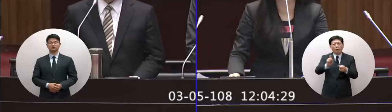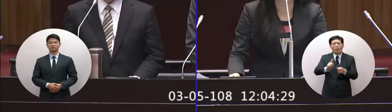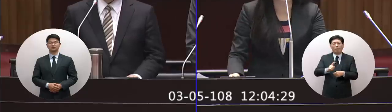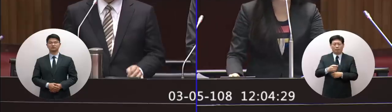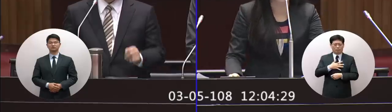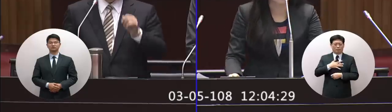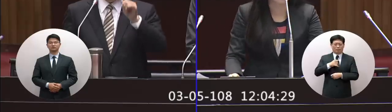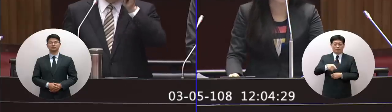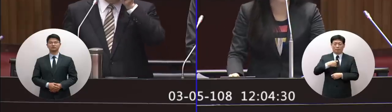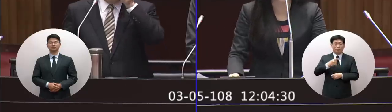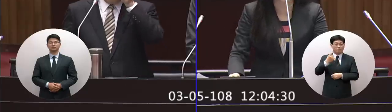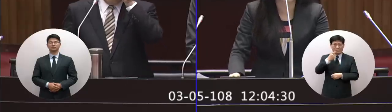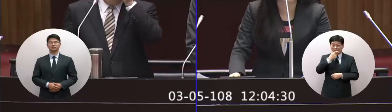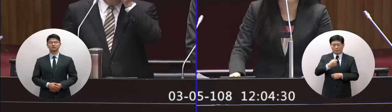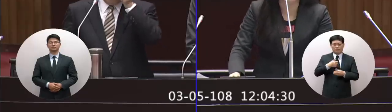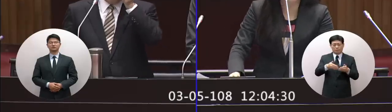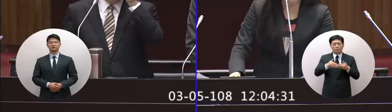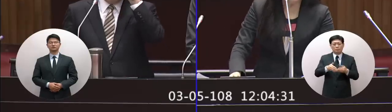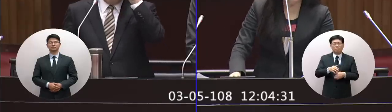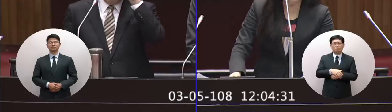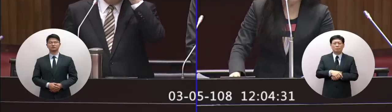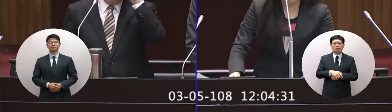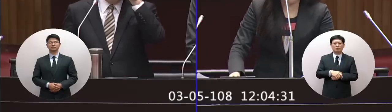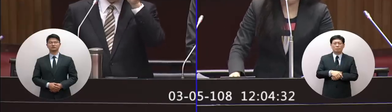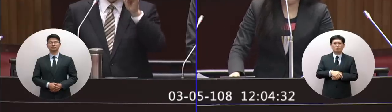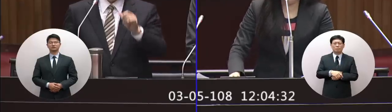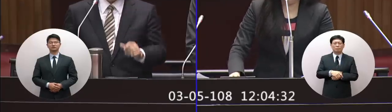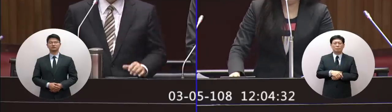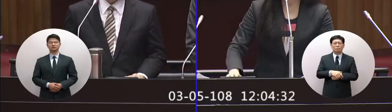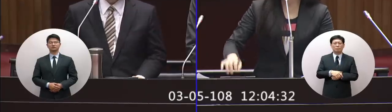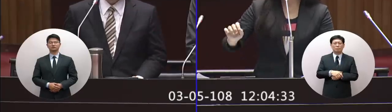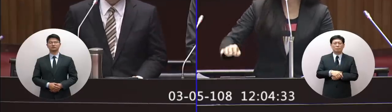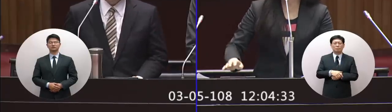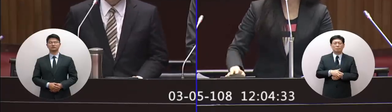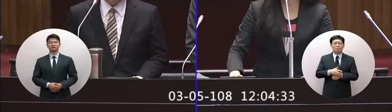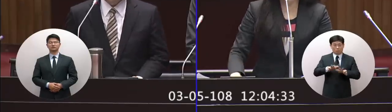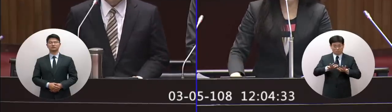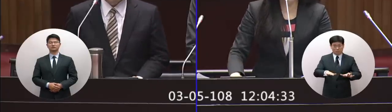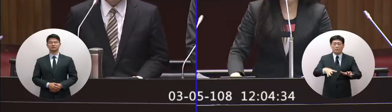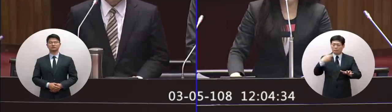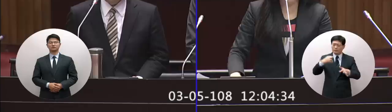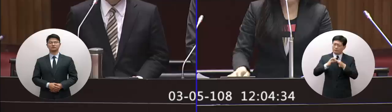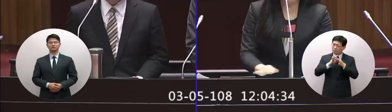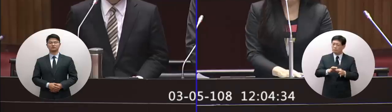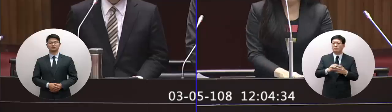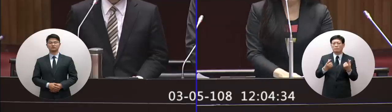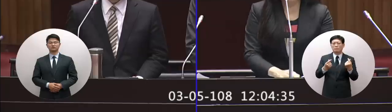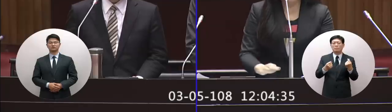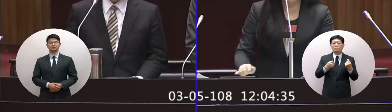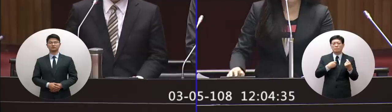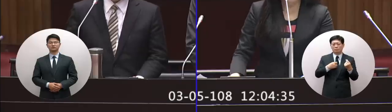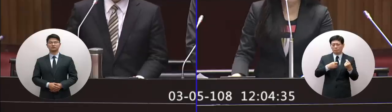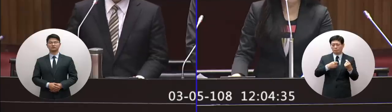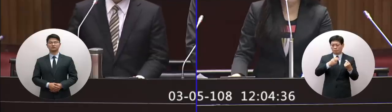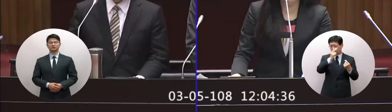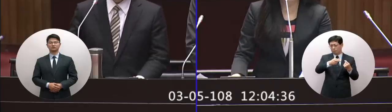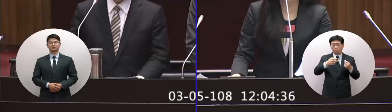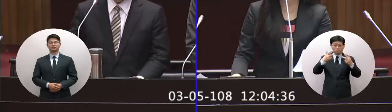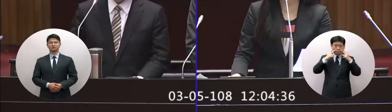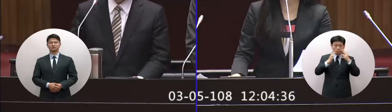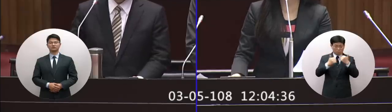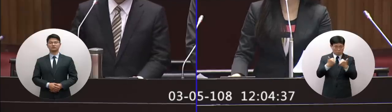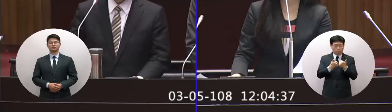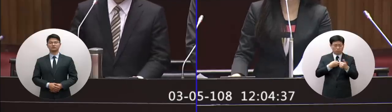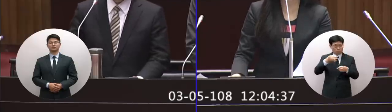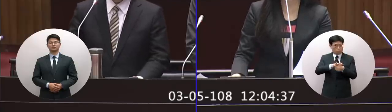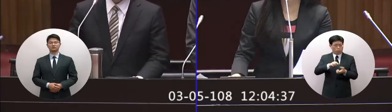定了解这个装置假牙的重要性，所以我想我今天再接再厉，那要求原民会应该要